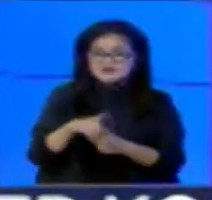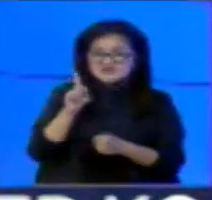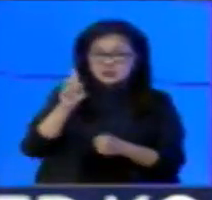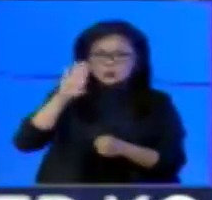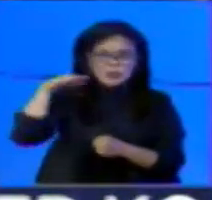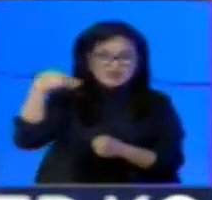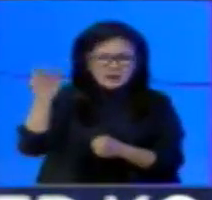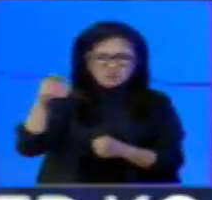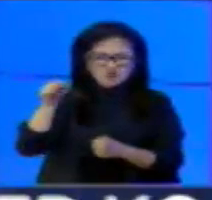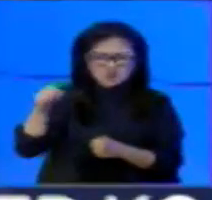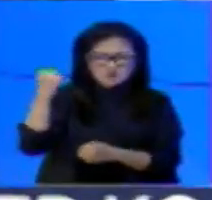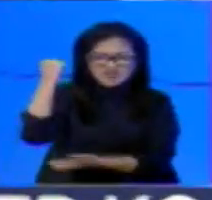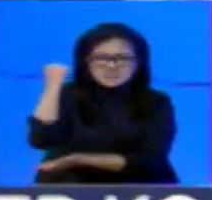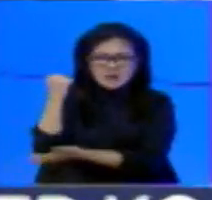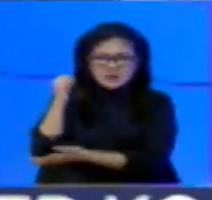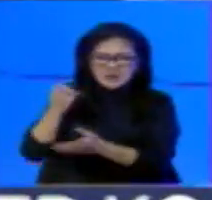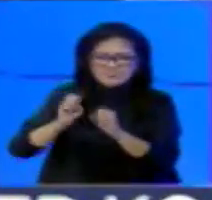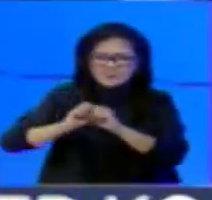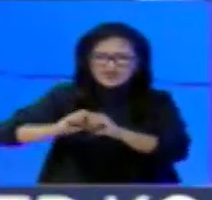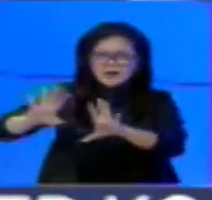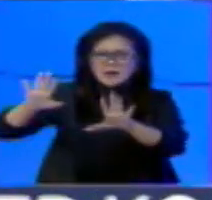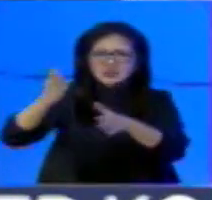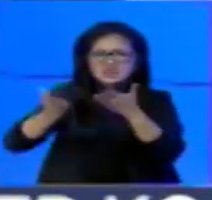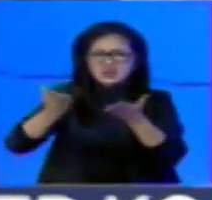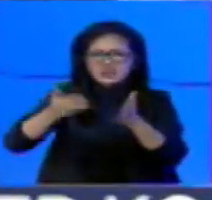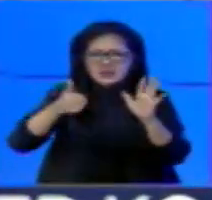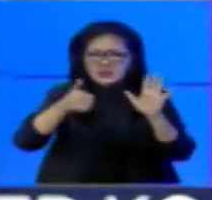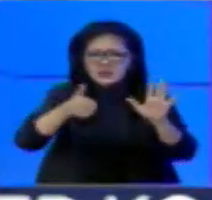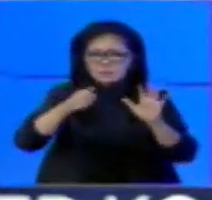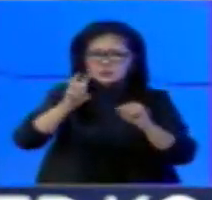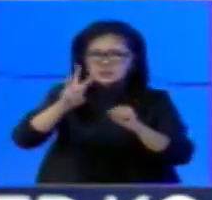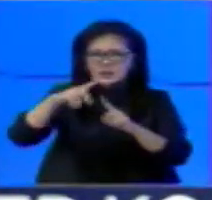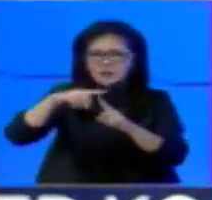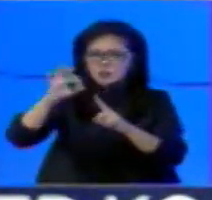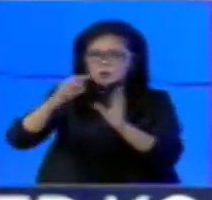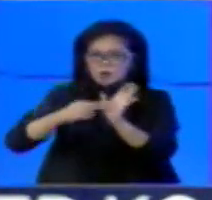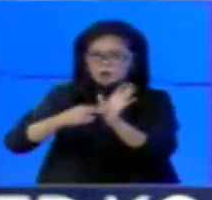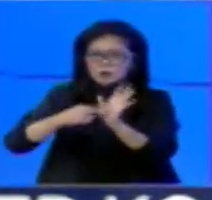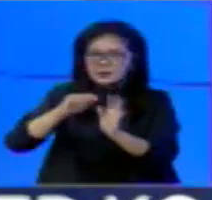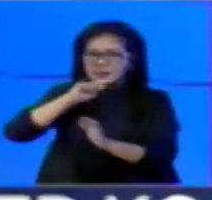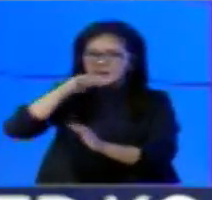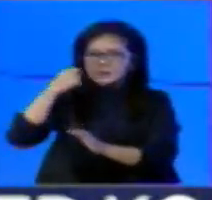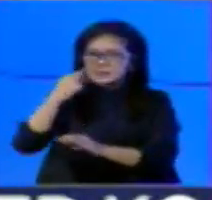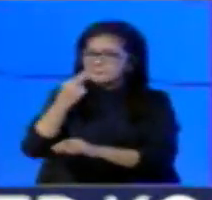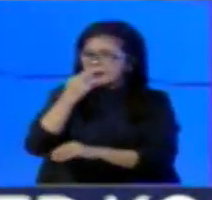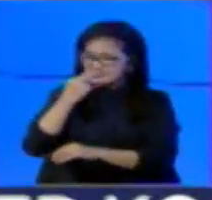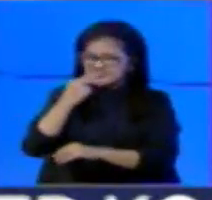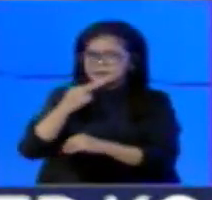para tersangka berhasil mengedarkan sebanyak 63 ton daging babi mirip daging sapi di wilayah Kabupaten